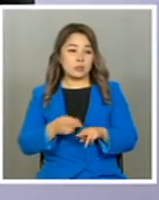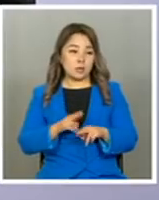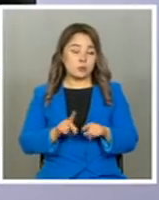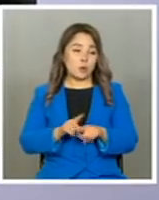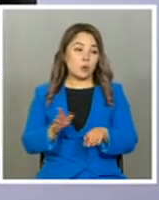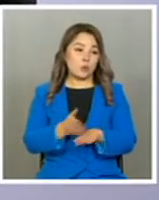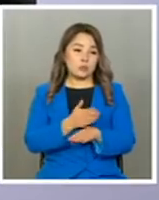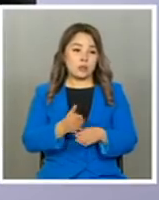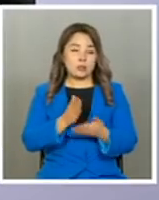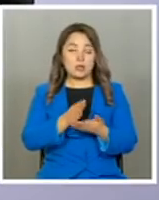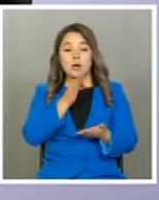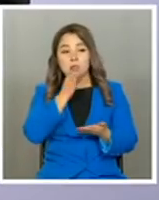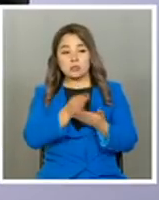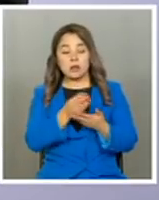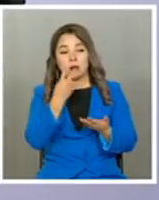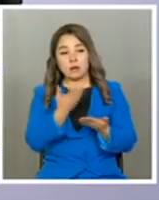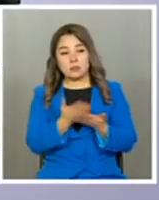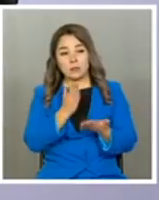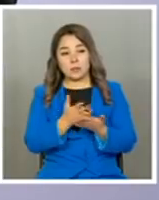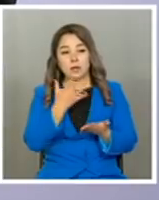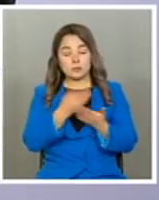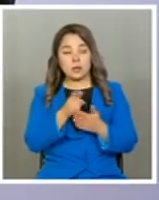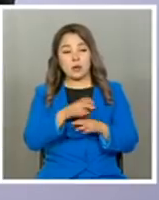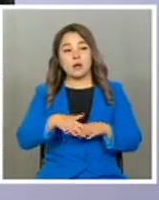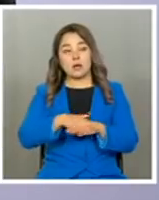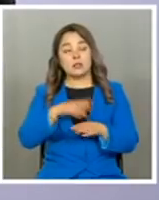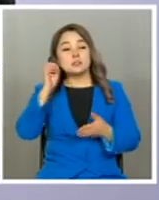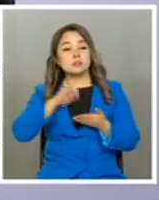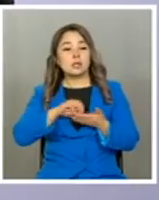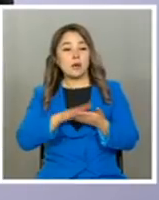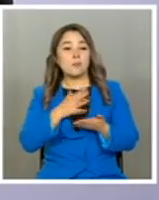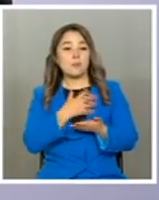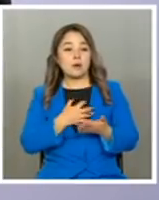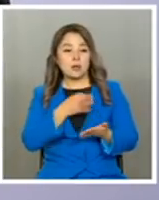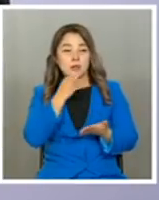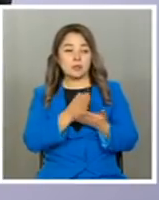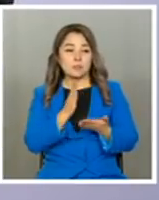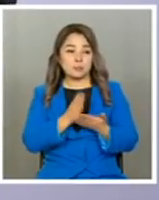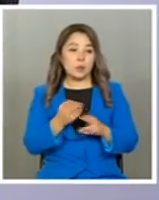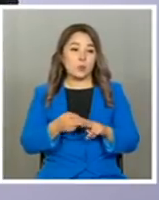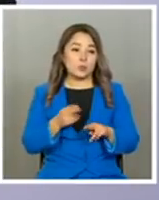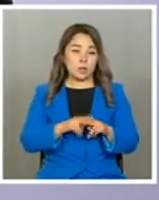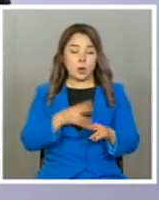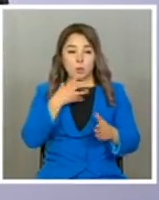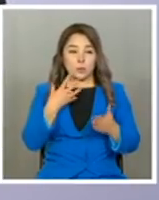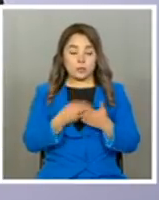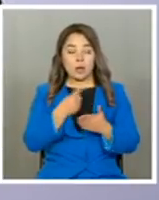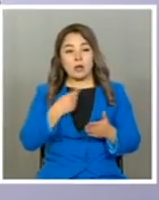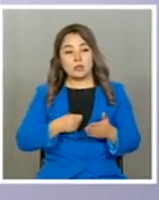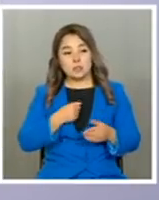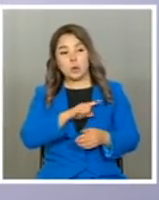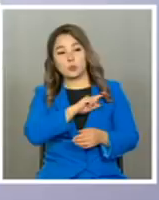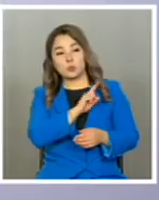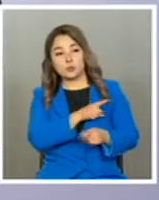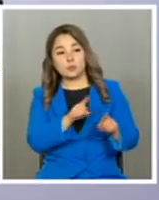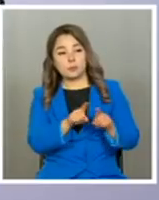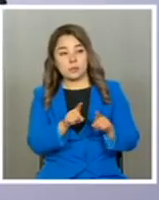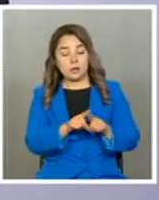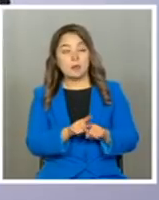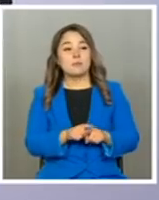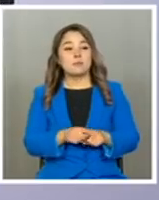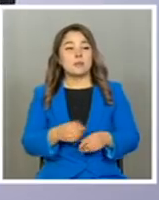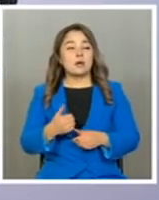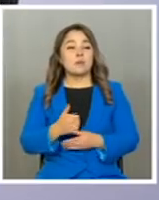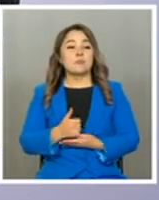үлестеріне қарағанда оның халқының саны маңыздырақ болды. Өйткені оның әскери күшіменен беделі